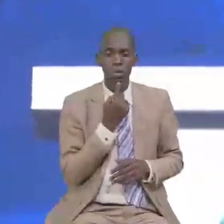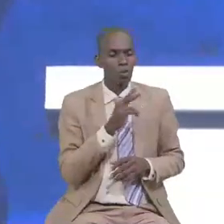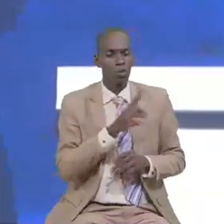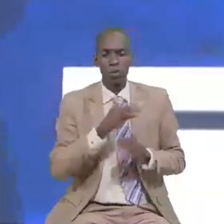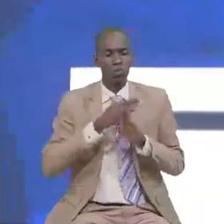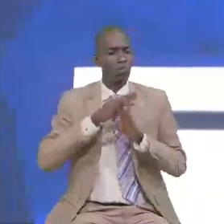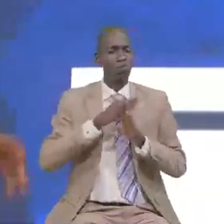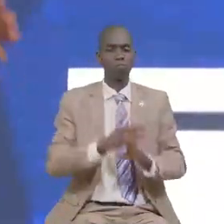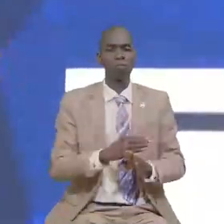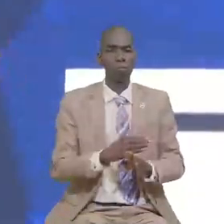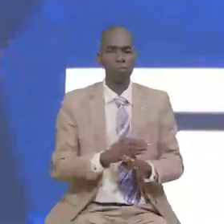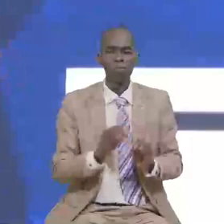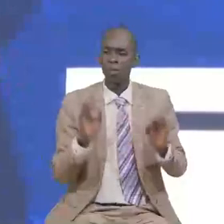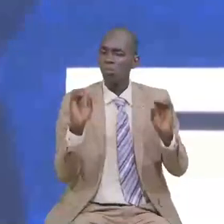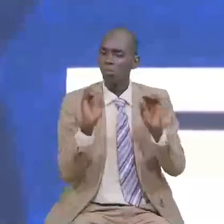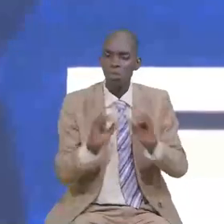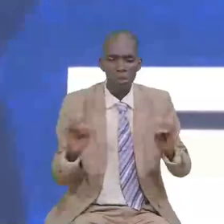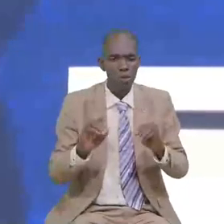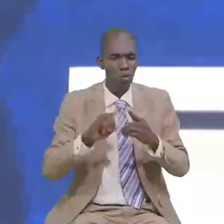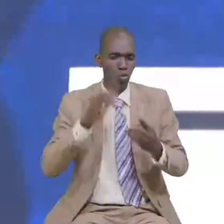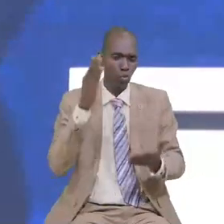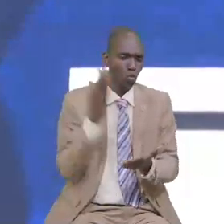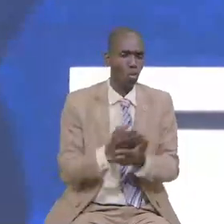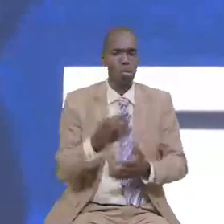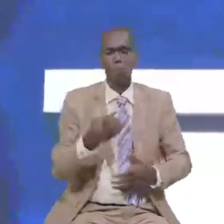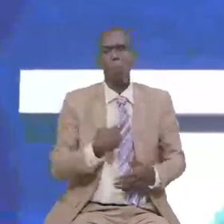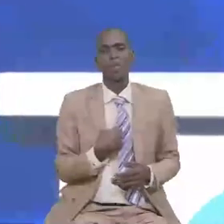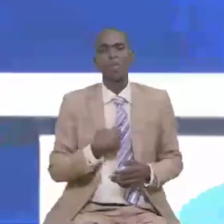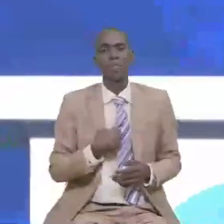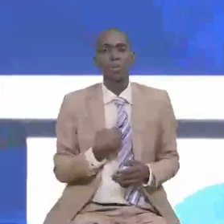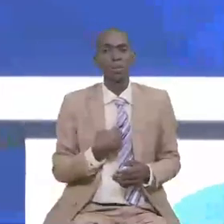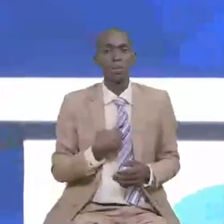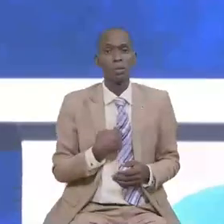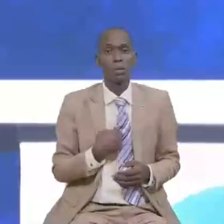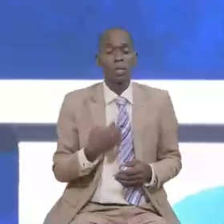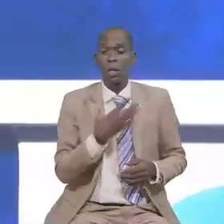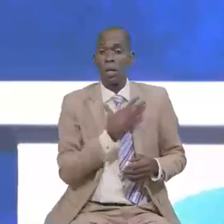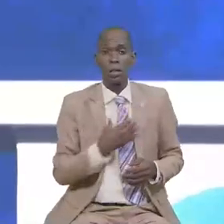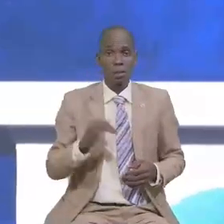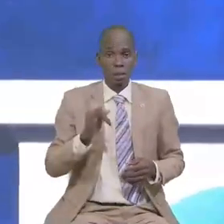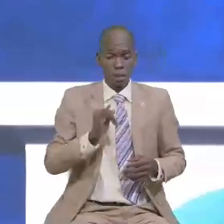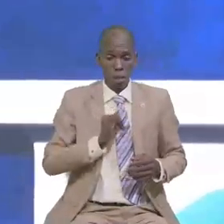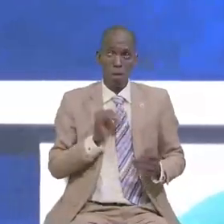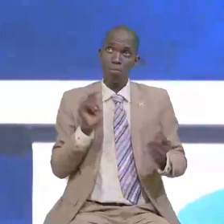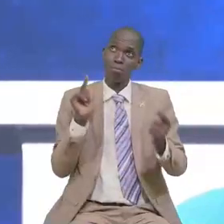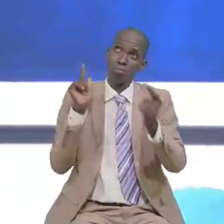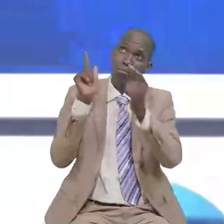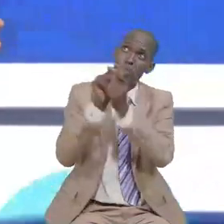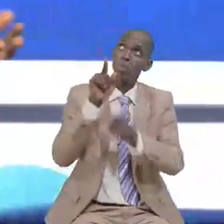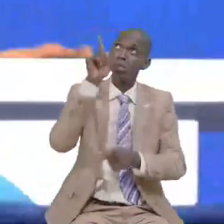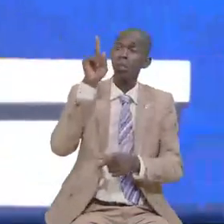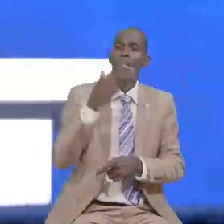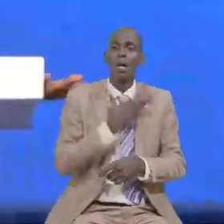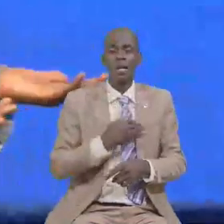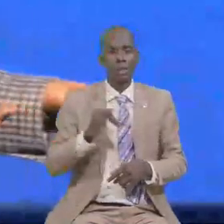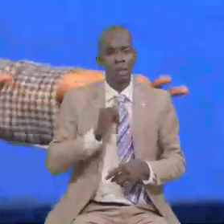d'empêchement. Il n'y a rien qui puisse m'arrêter. Je vais à lui. Et